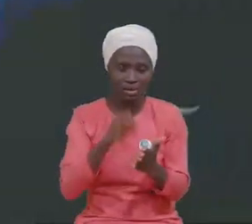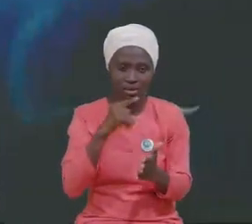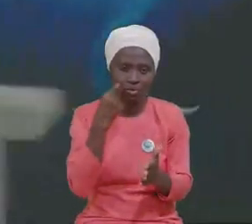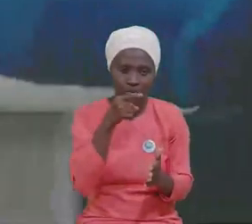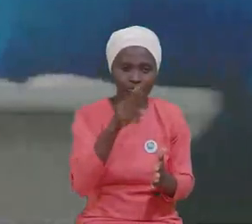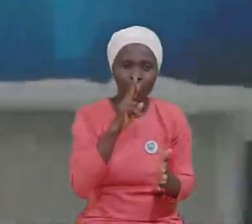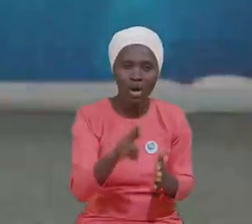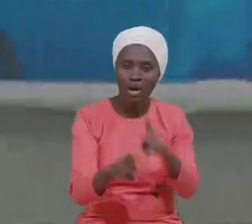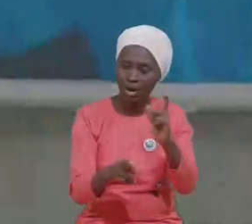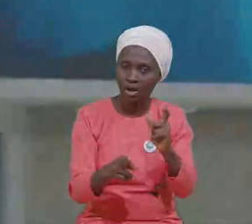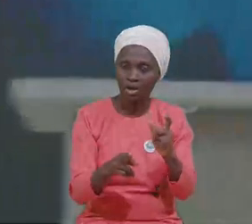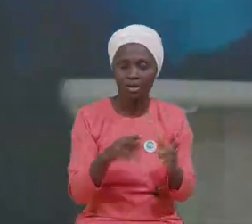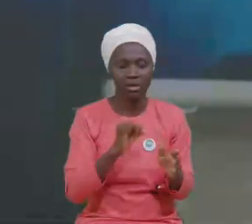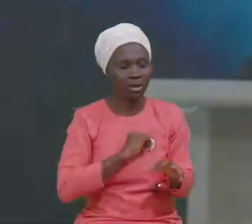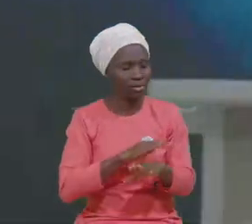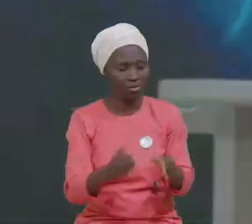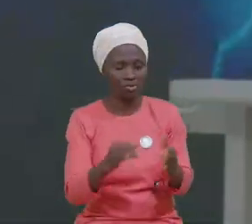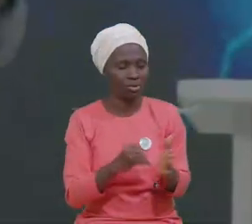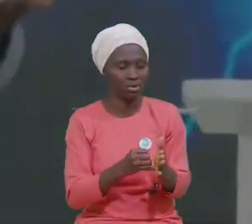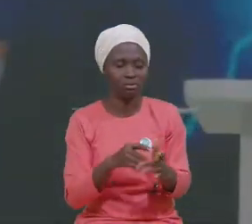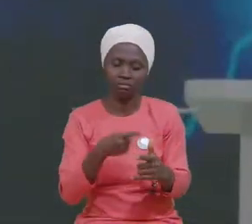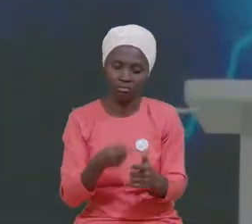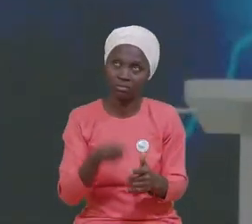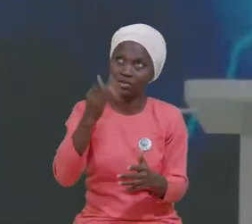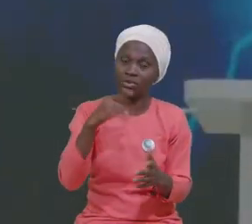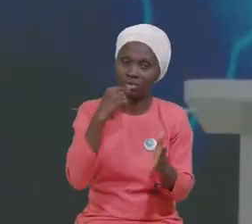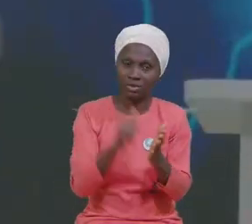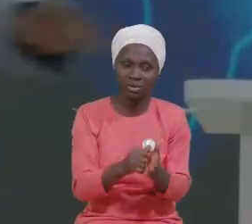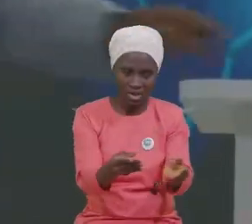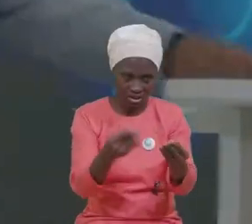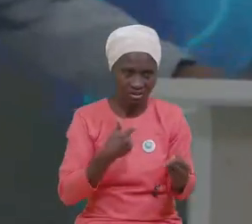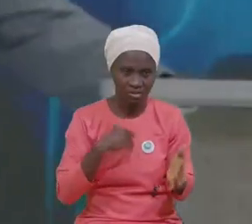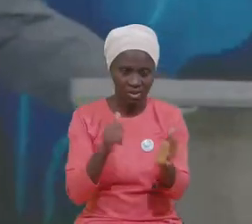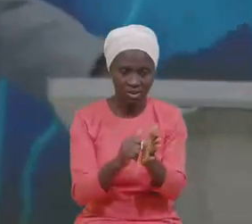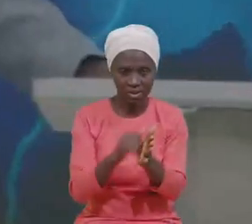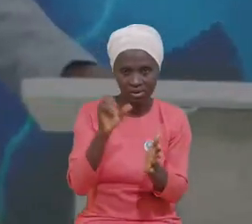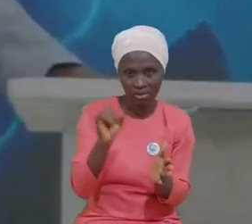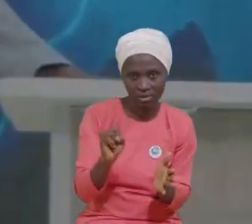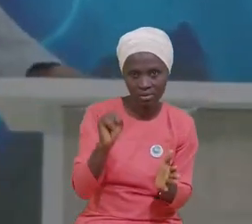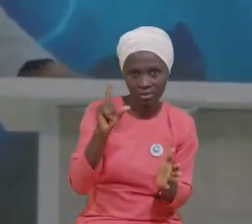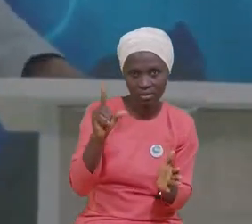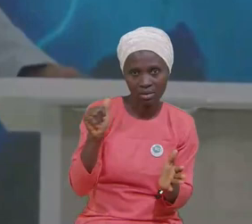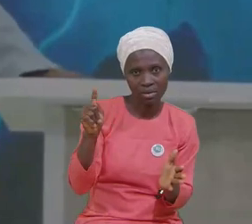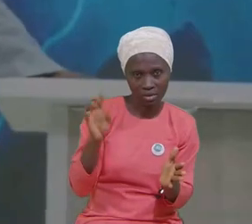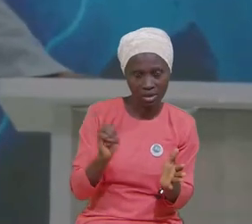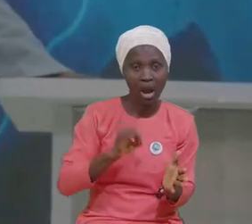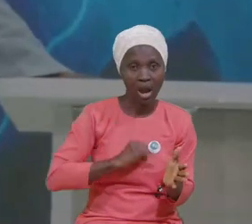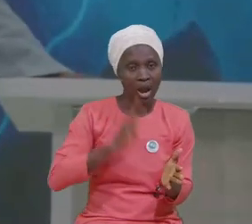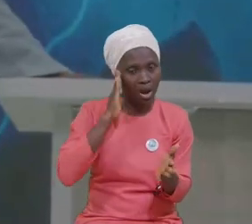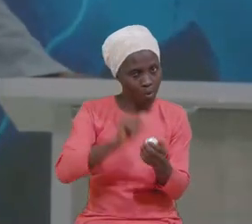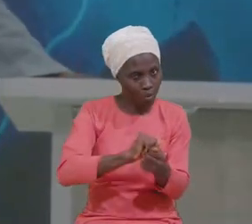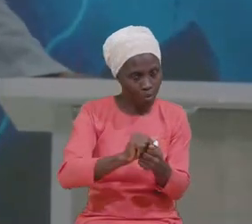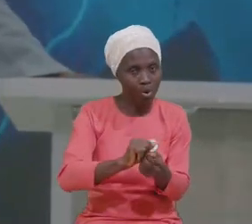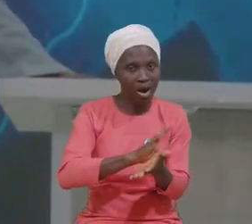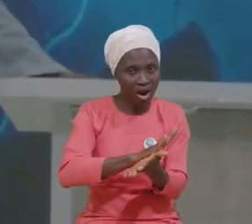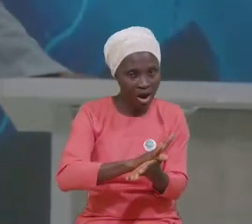d'accord. Alors, donne-moi ta vie, donne-moi cette page. Je vais te laver. C'est ce que je veux faire. Il